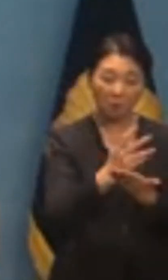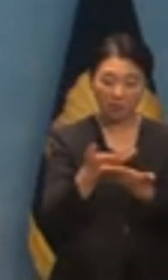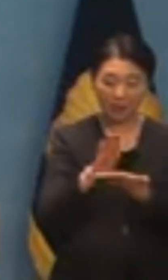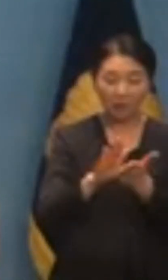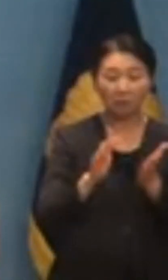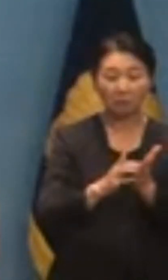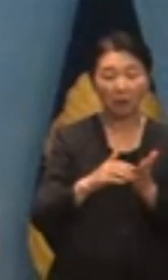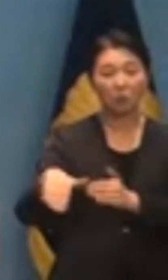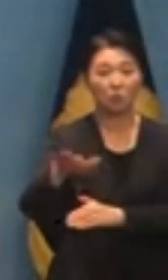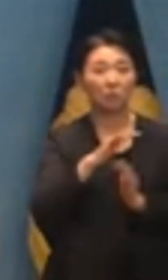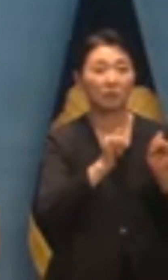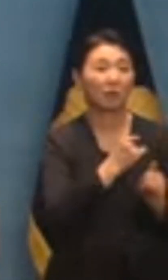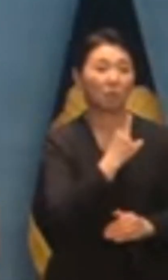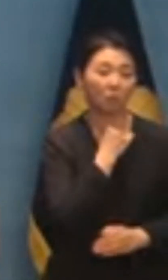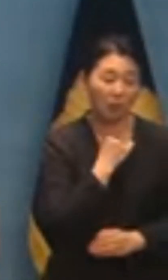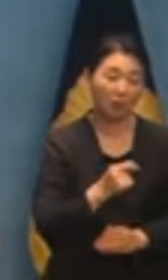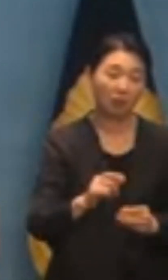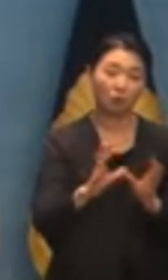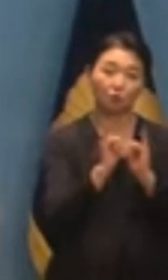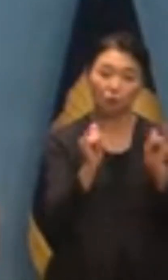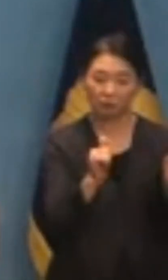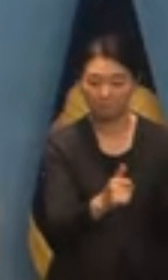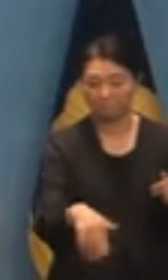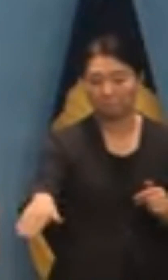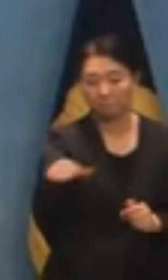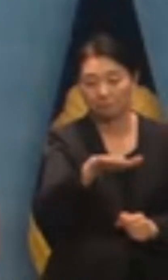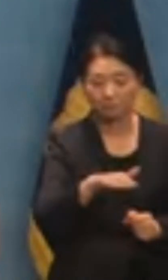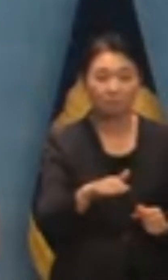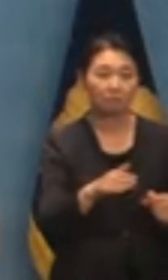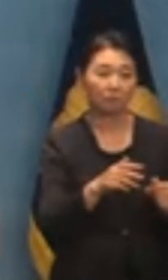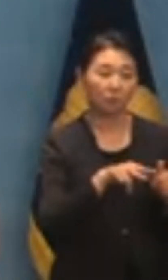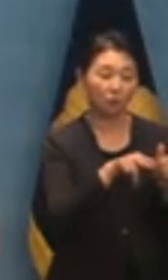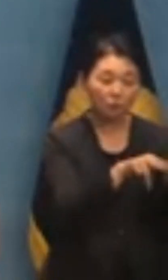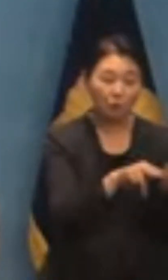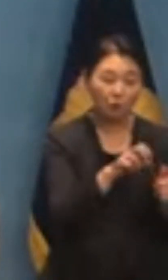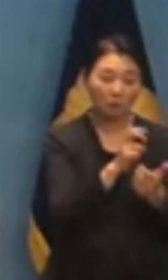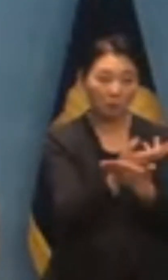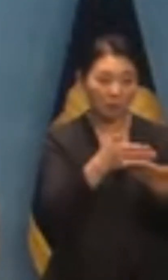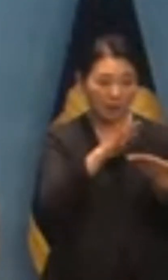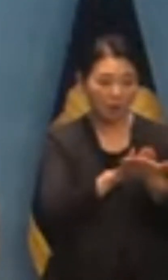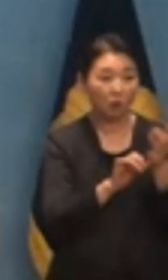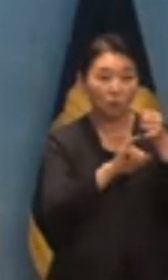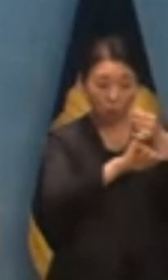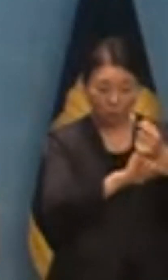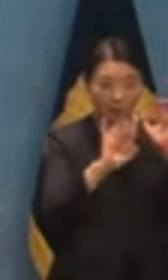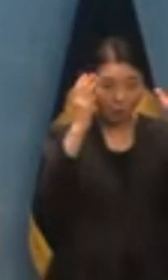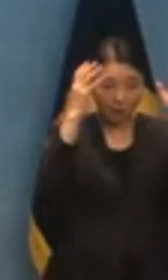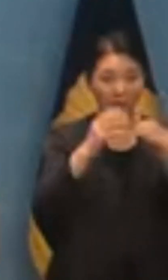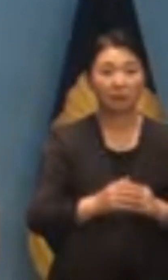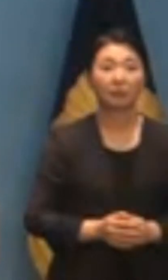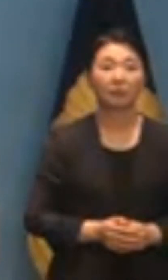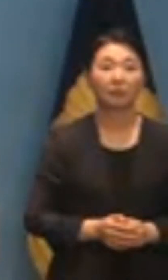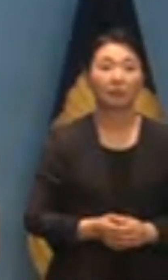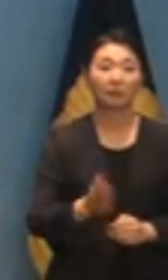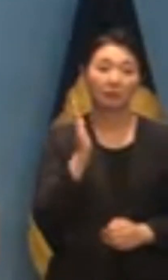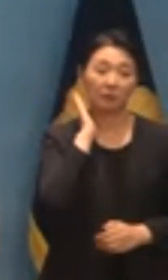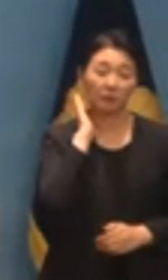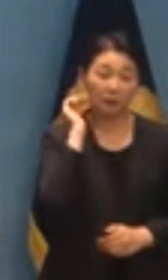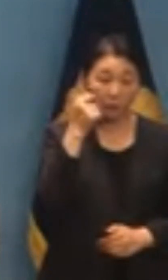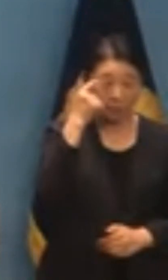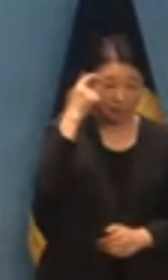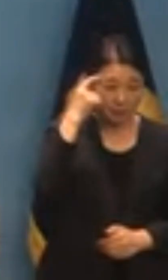요구하는 소명입니다. 다수 국민과 함께 후보들의 개헌 공약을 환영합니다. 그러나